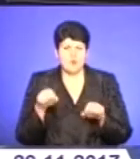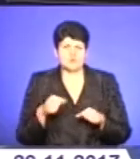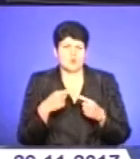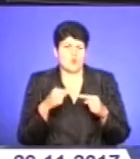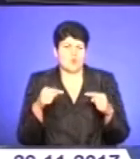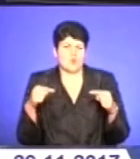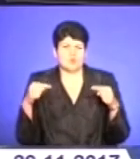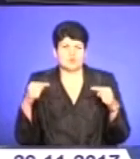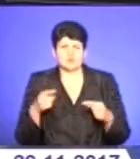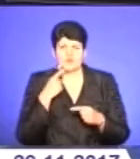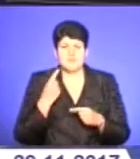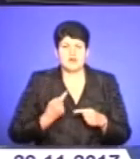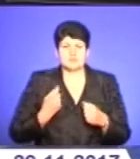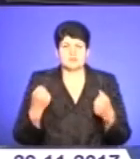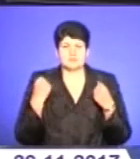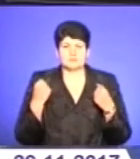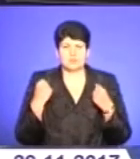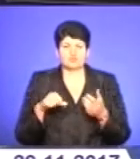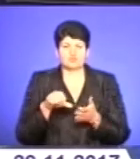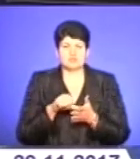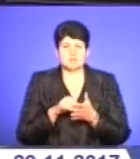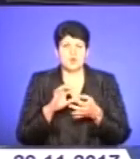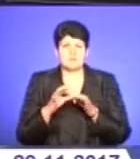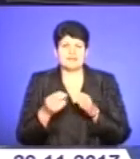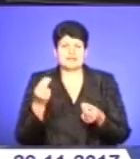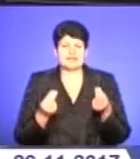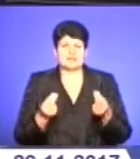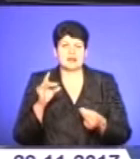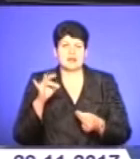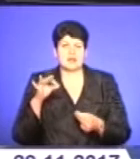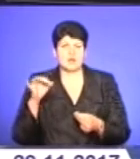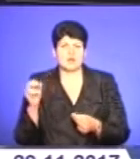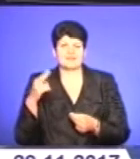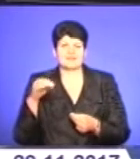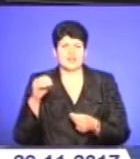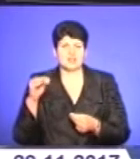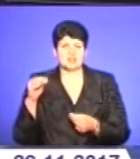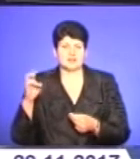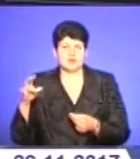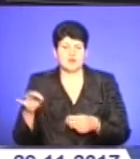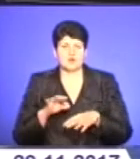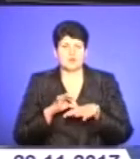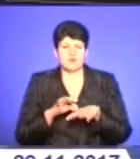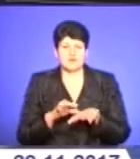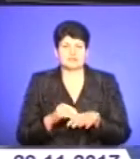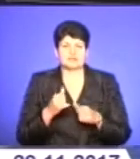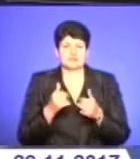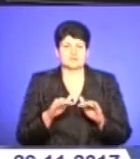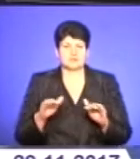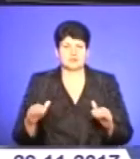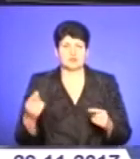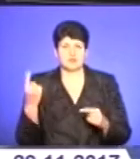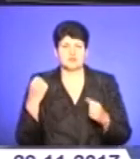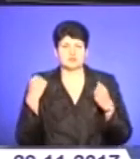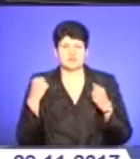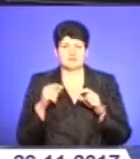переконана майстер спорту міжнародного класу, учасниця Олімпійських ігор в Ріо-де-Жанейро Олена Кривицька, яка провела для учнів однієї зі спортивних